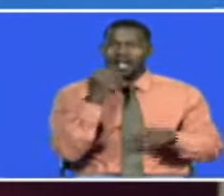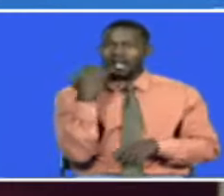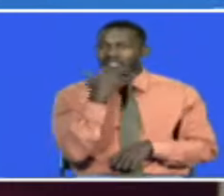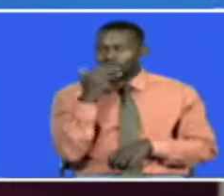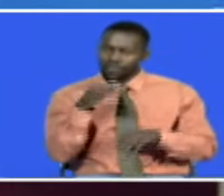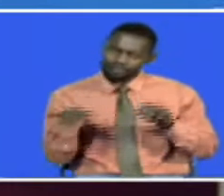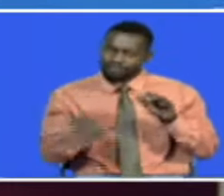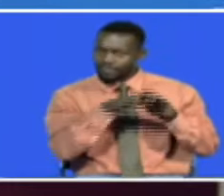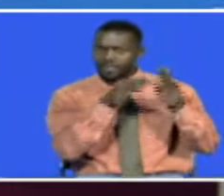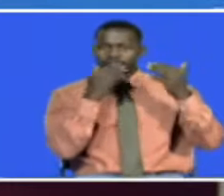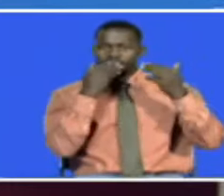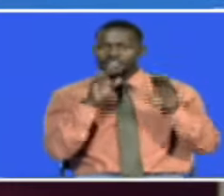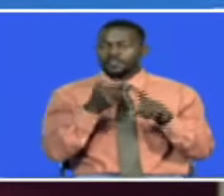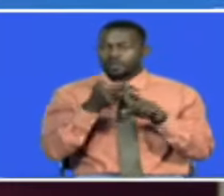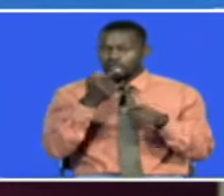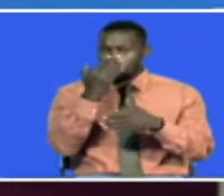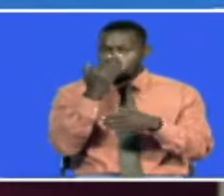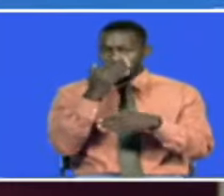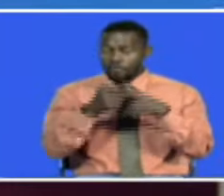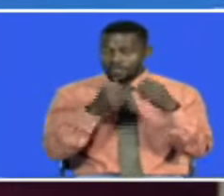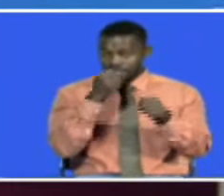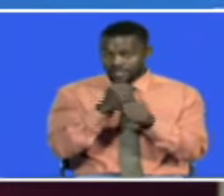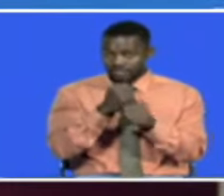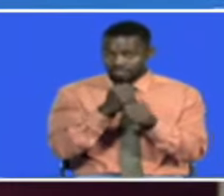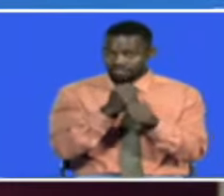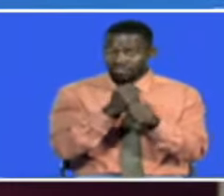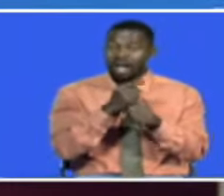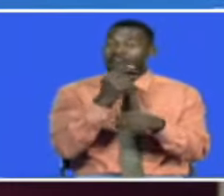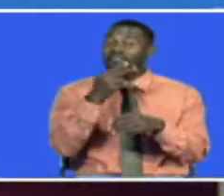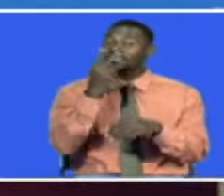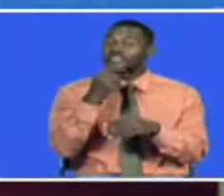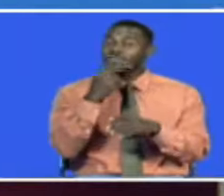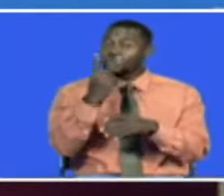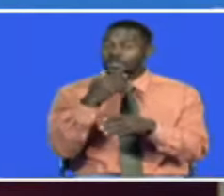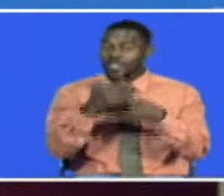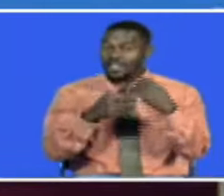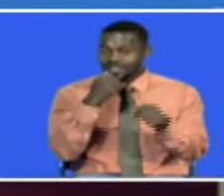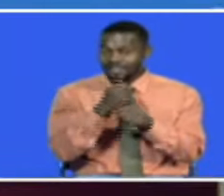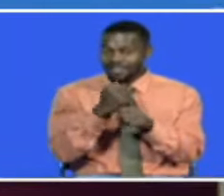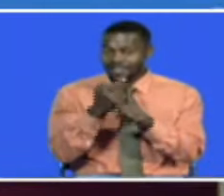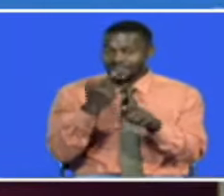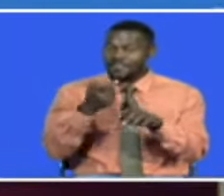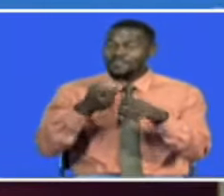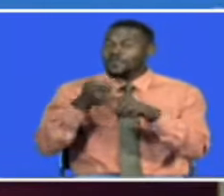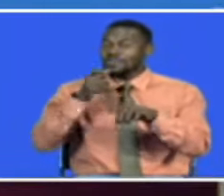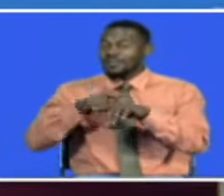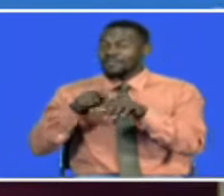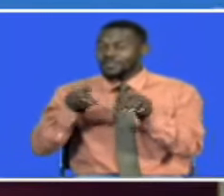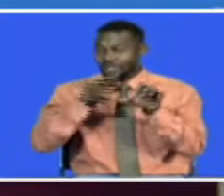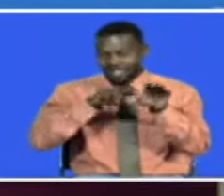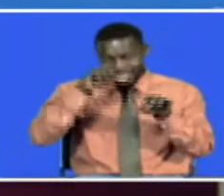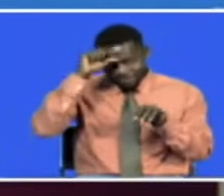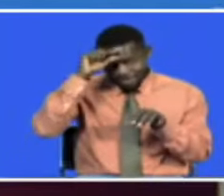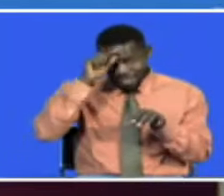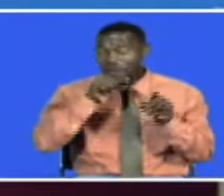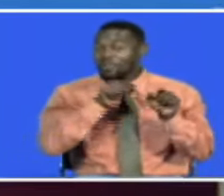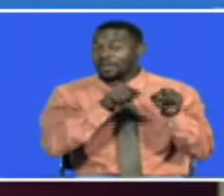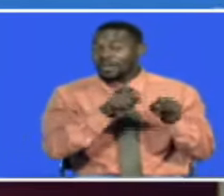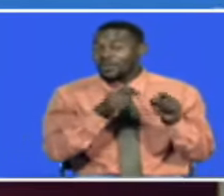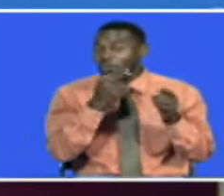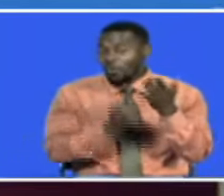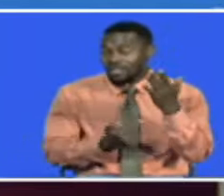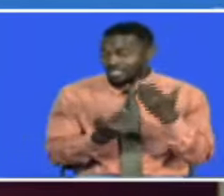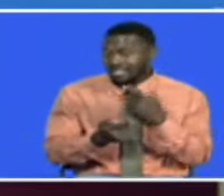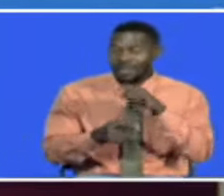alingatuliwa afisini baada ya miaka miwili ya kufokeana ndani ya serikali ya Kenya Kwanza, huku akishutumiwa kwa kutikisa